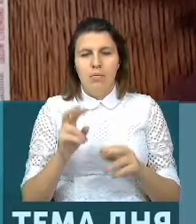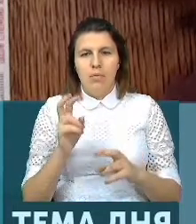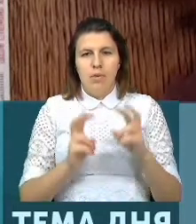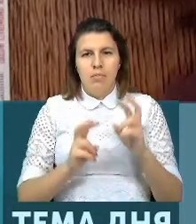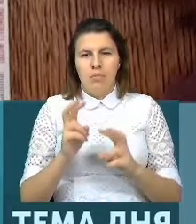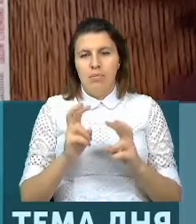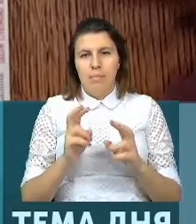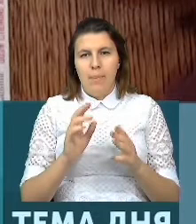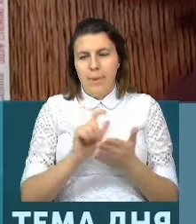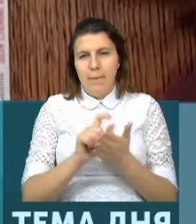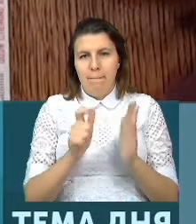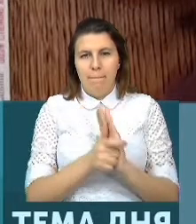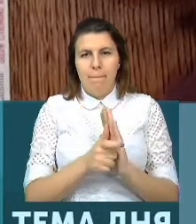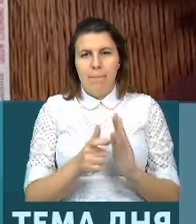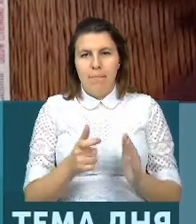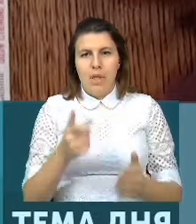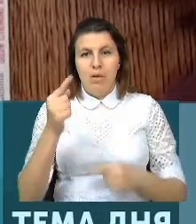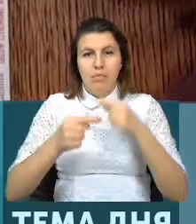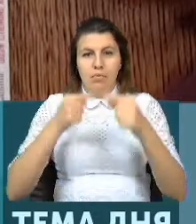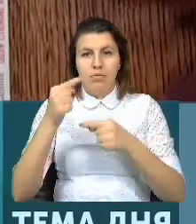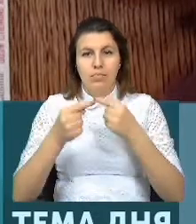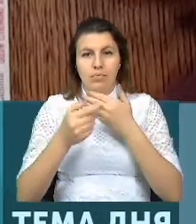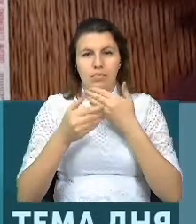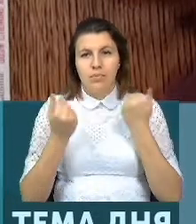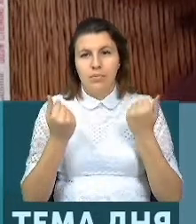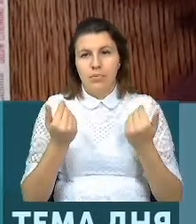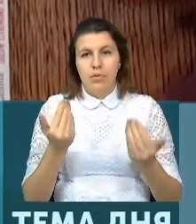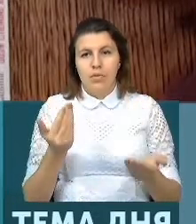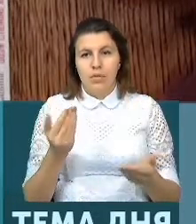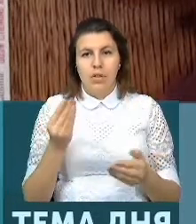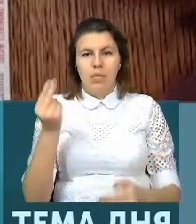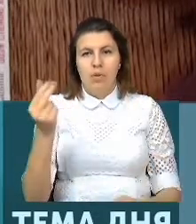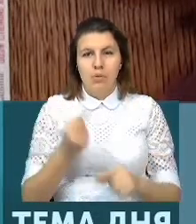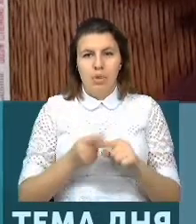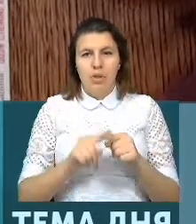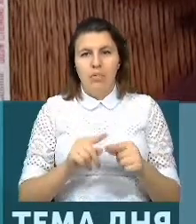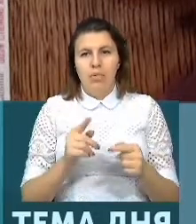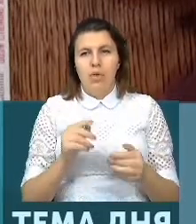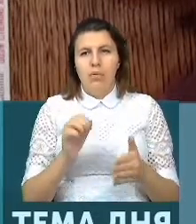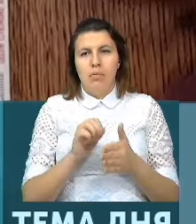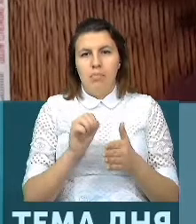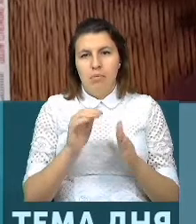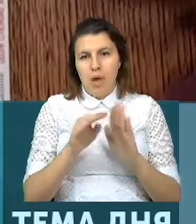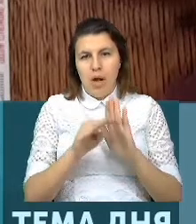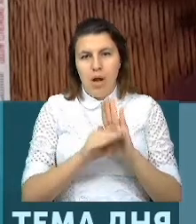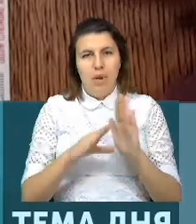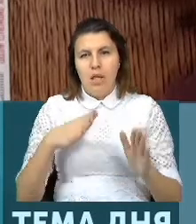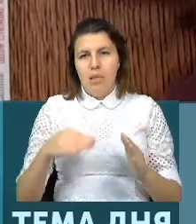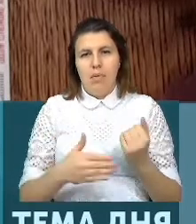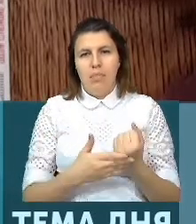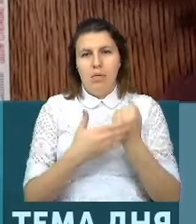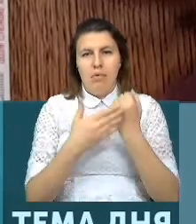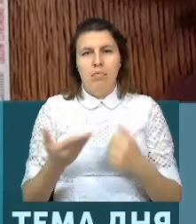электрооборудования, нет предмета для оплаты за электроэнергию. Поэтому эта программа была не поддержана. Мы требуем, чтобы они привели вот это